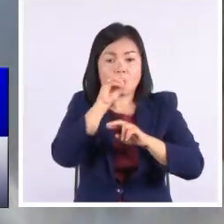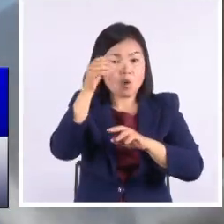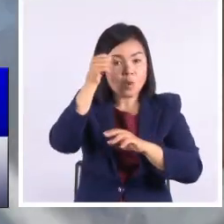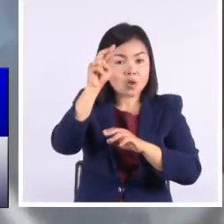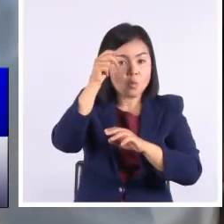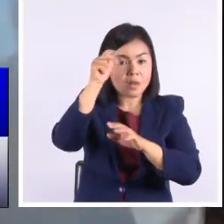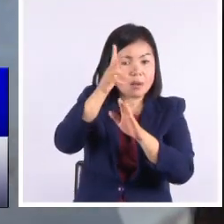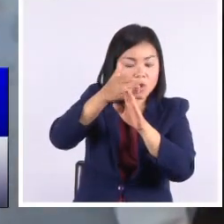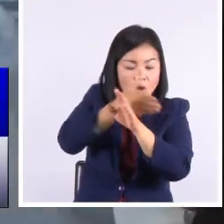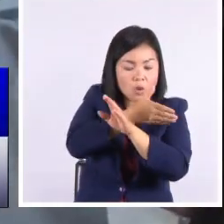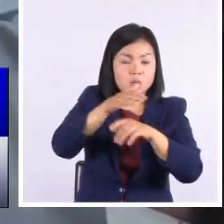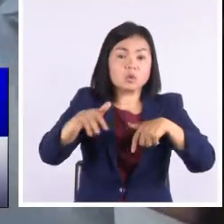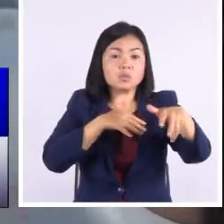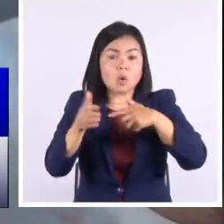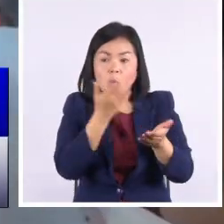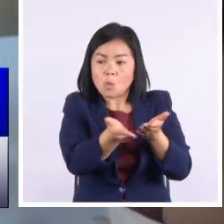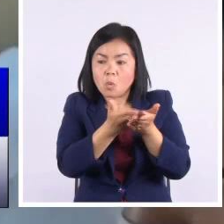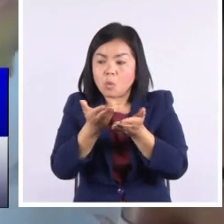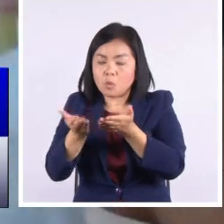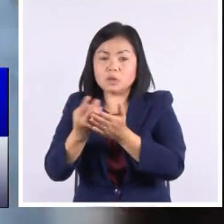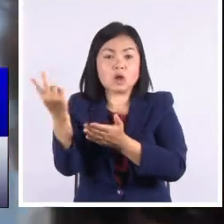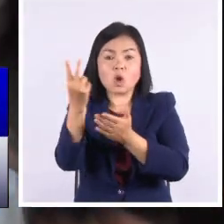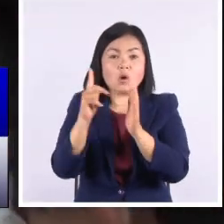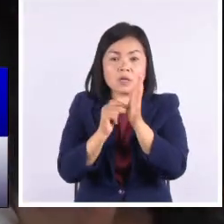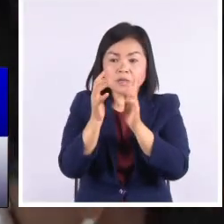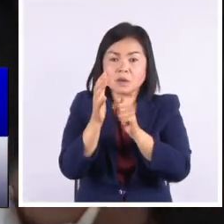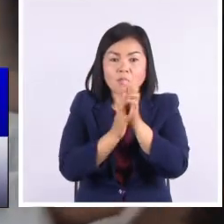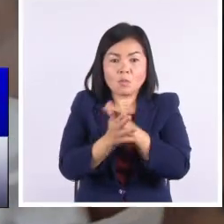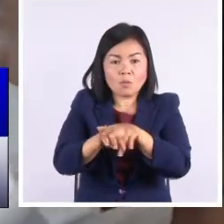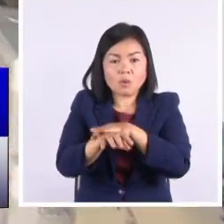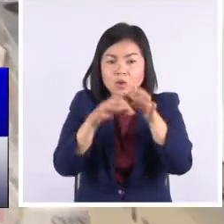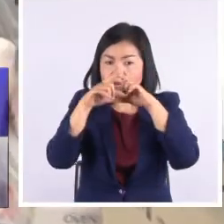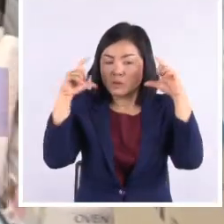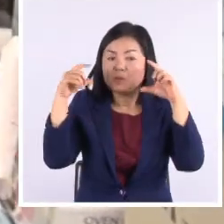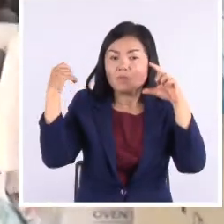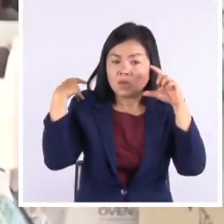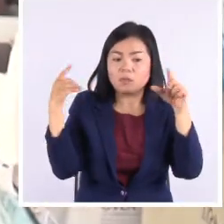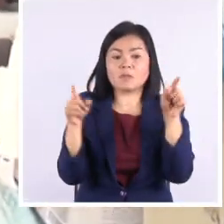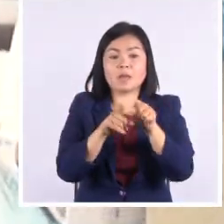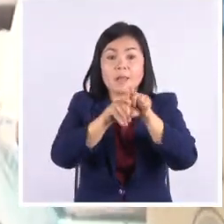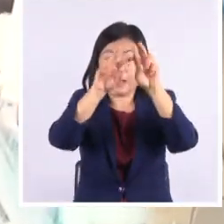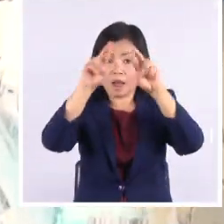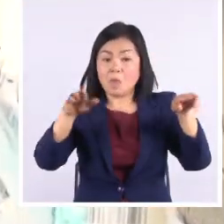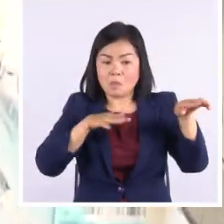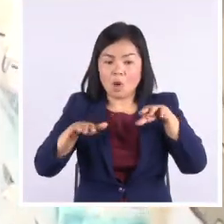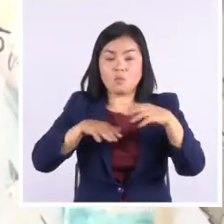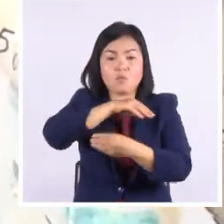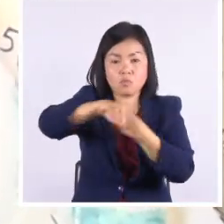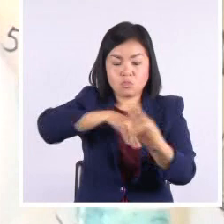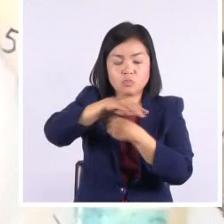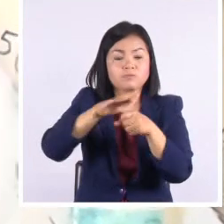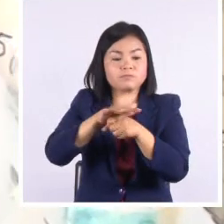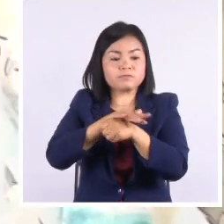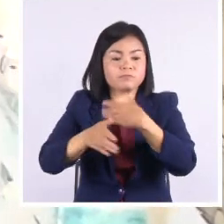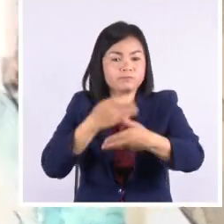วันที่ผ่านมาเนี่ยประชาชนมาซื้อทั้งสองอย่างมากเกินปกตินะครับแต่ว่าทางร้านค้าก็ยังมีเพียงพอมีสต๊อกพอ